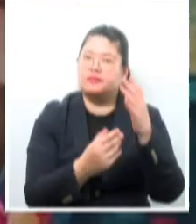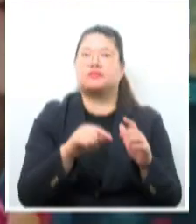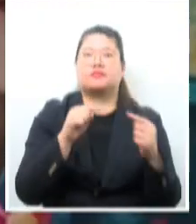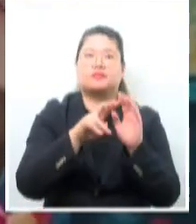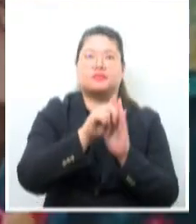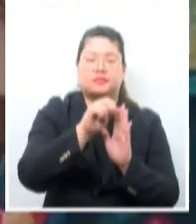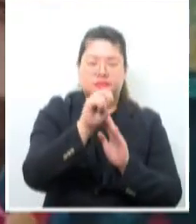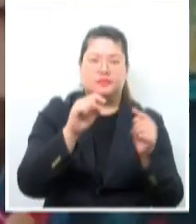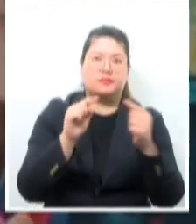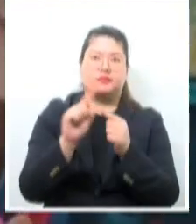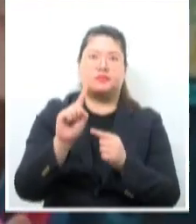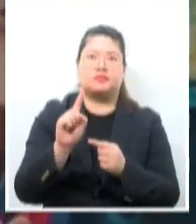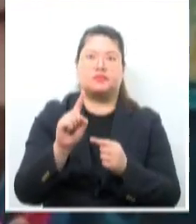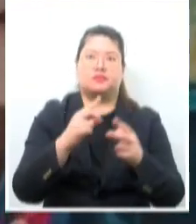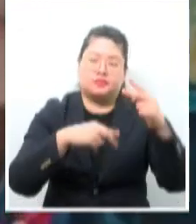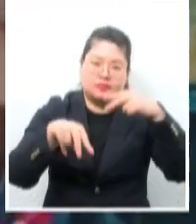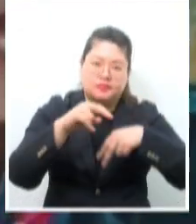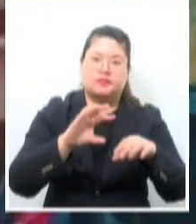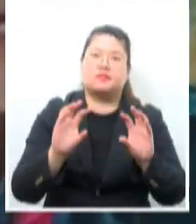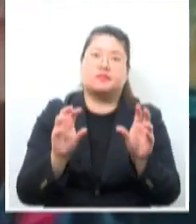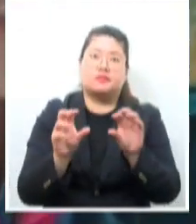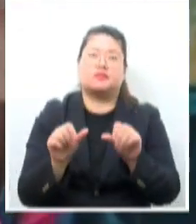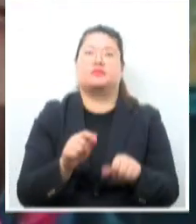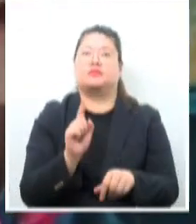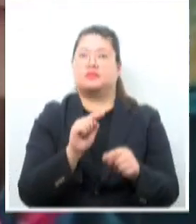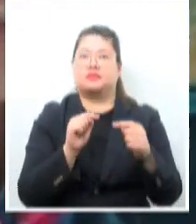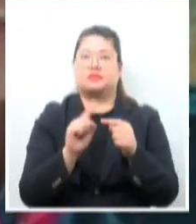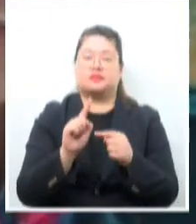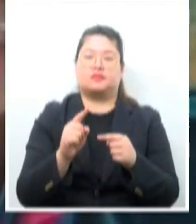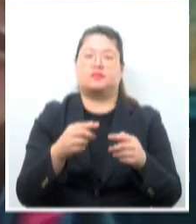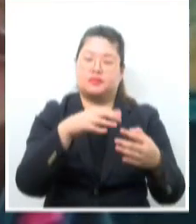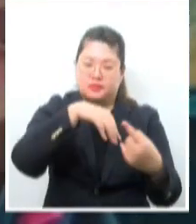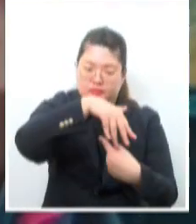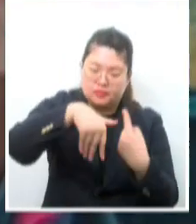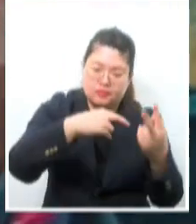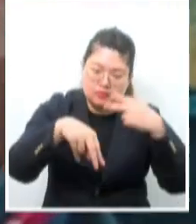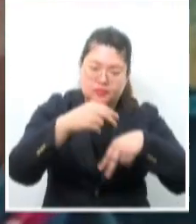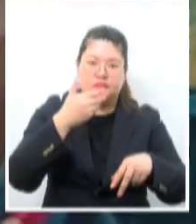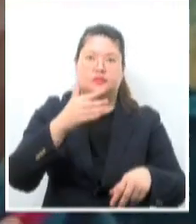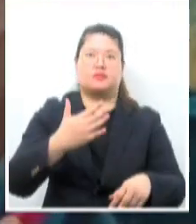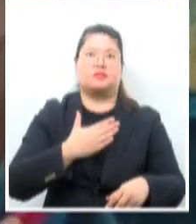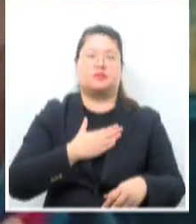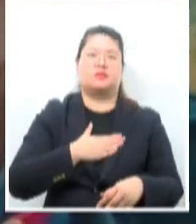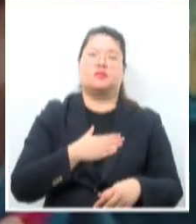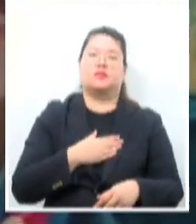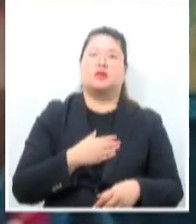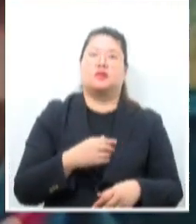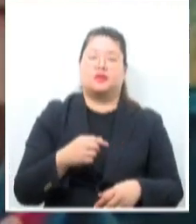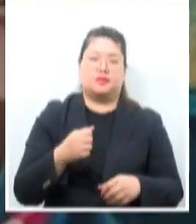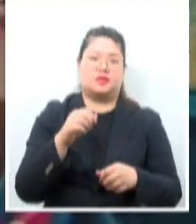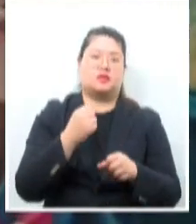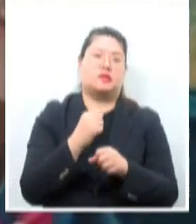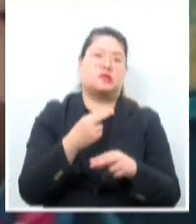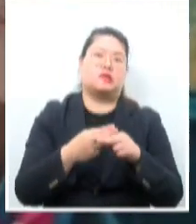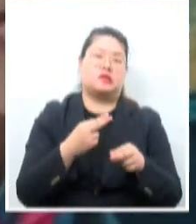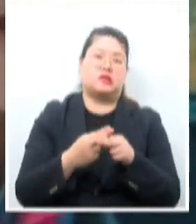อตอนการอนุรักษ์ทรัพยากรธรรมชาติและสิ่งแวดล้อมอย่างยั่งยืนค่ะพบกับดิฉันดีเจใบบัวค่ะวัน